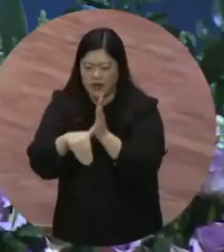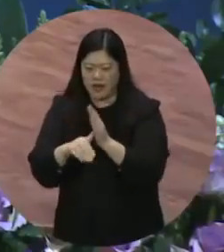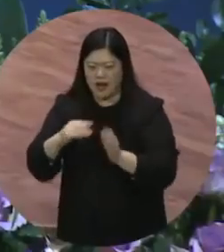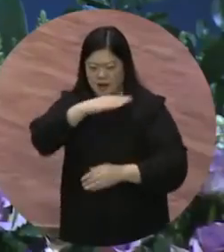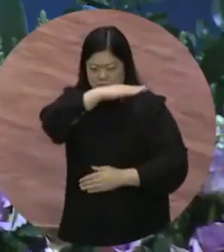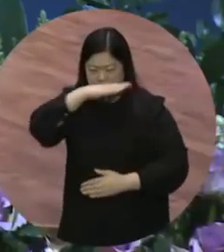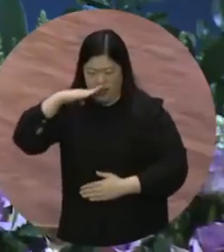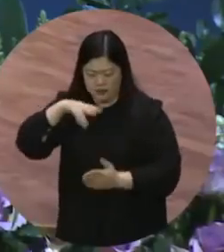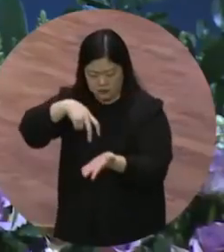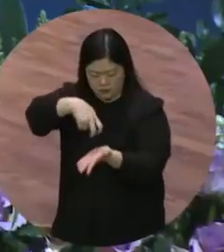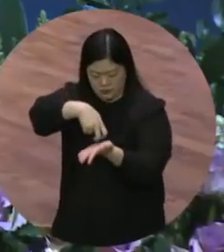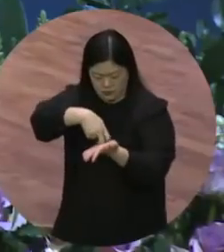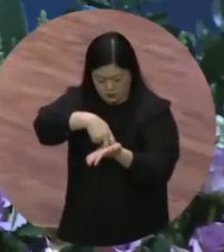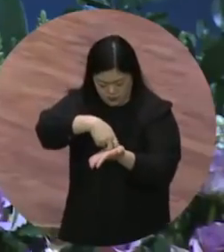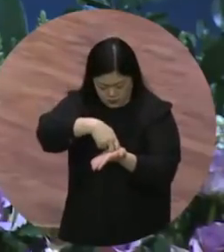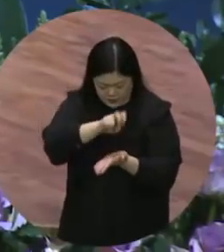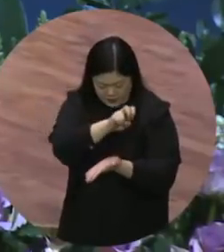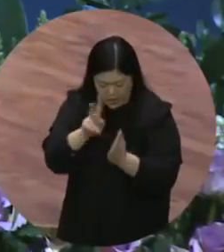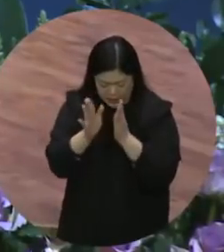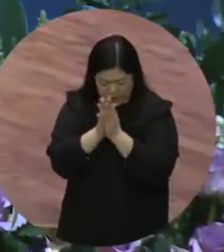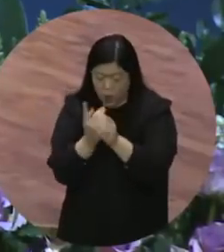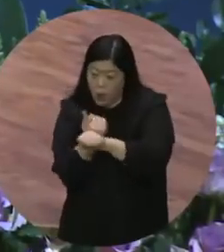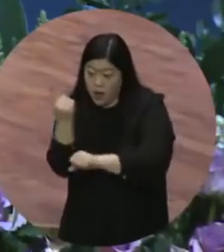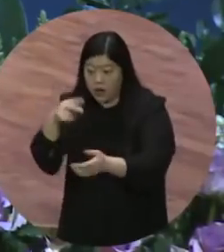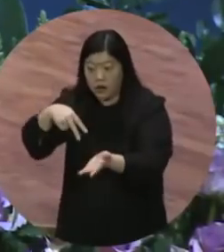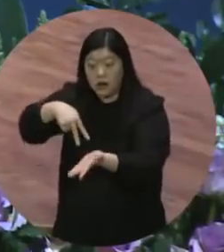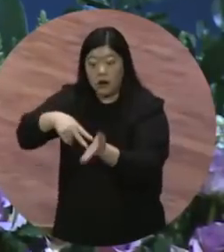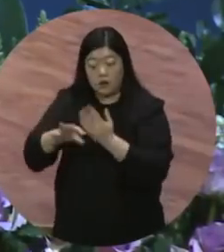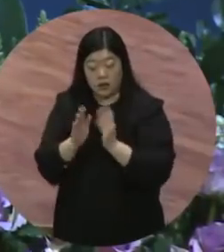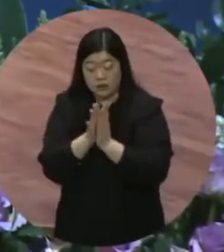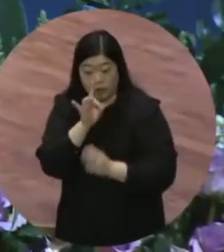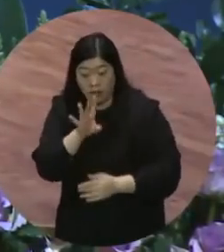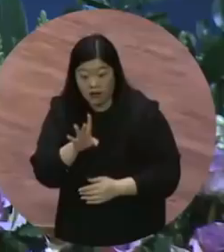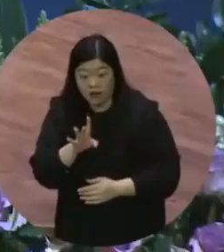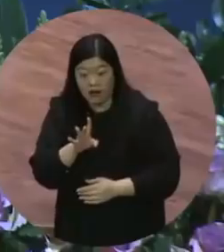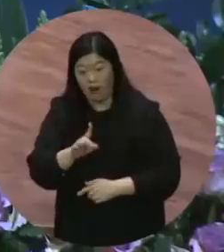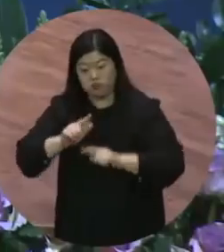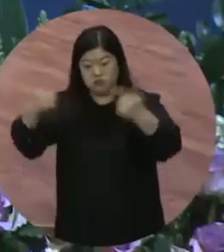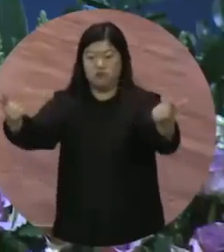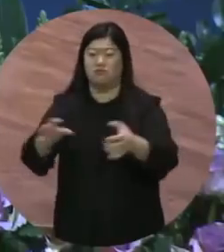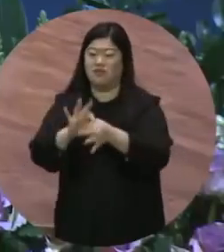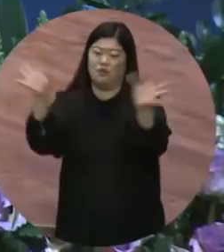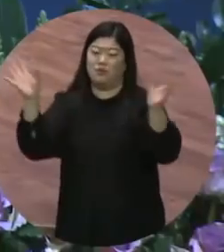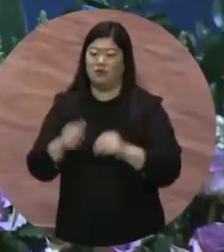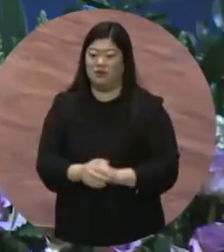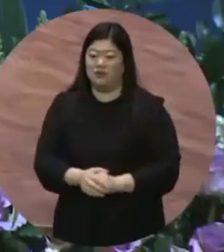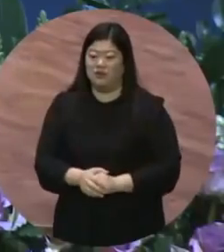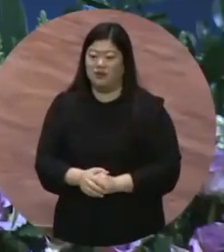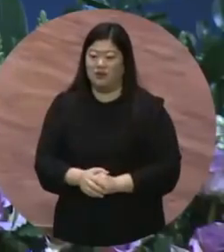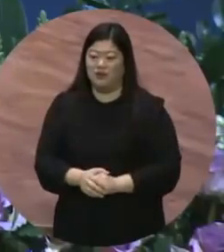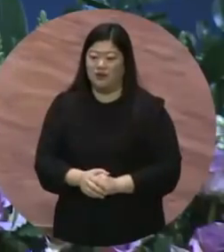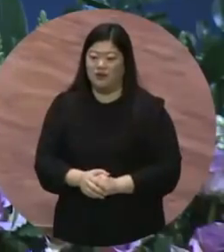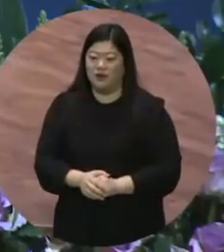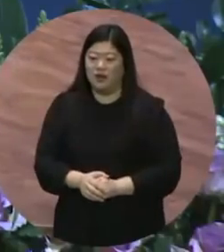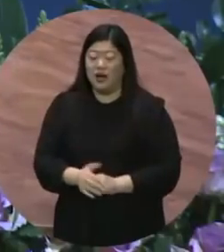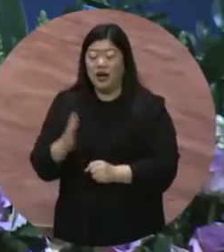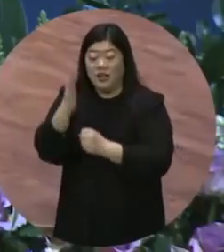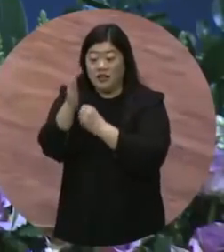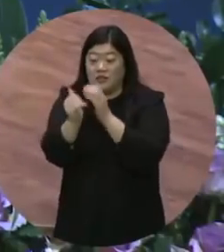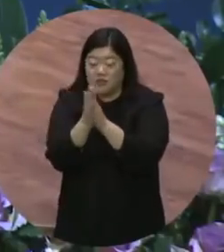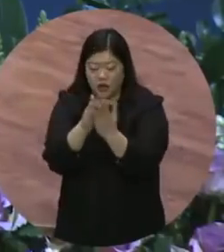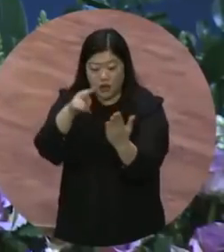성경만큼은요, 하나님의 감동이 임해야 돼요. 영적인 것은 하나님의 감동이 임해야 돼요. 하나님의 감동이 임해야 읽을 수 있는